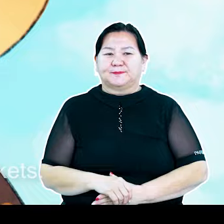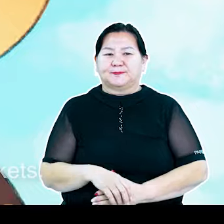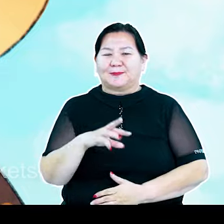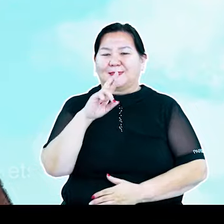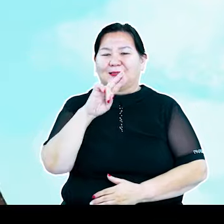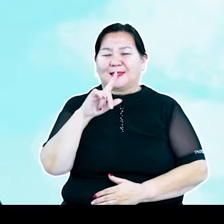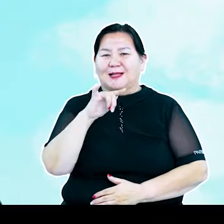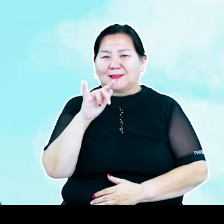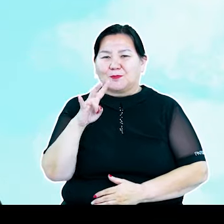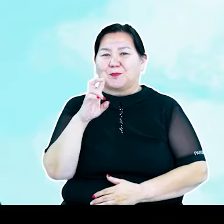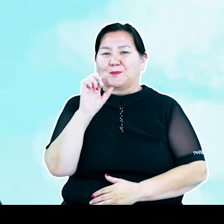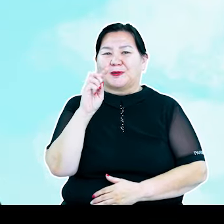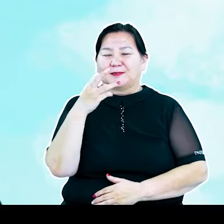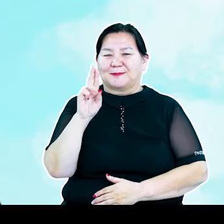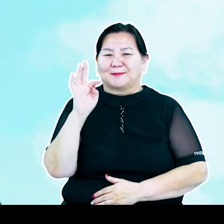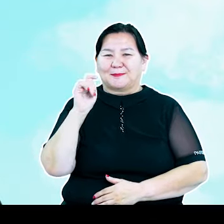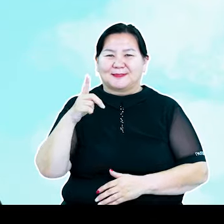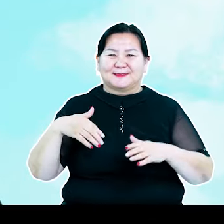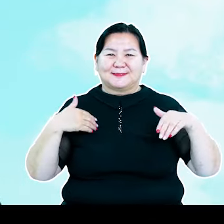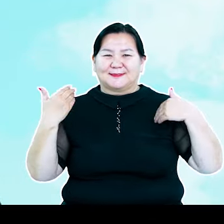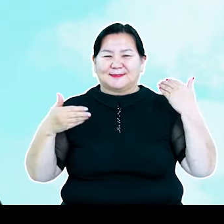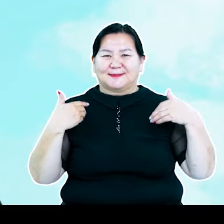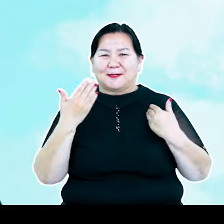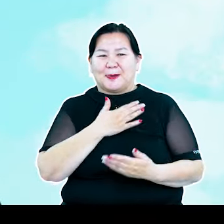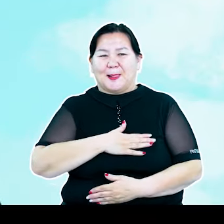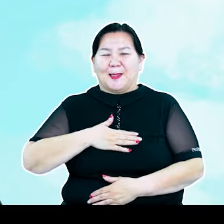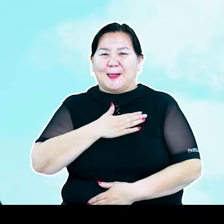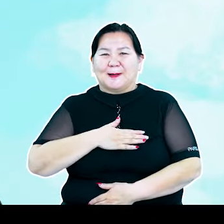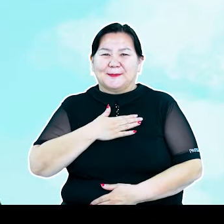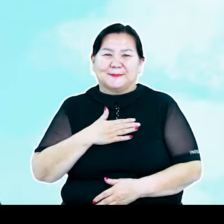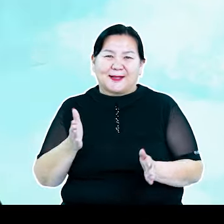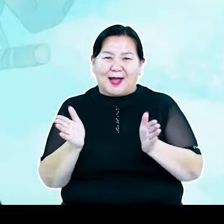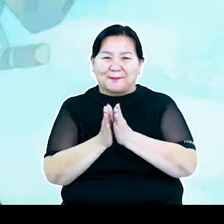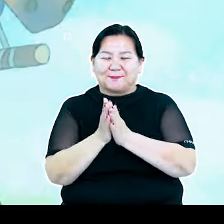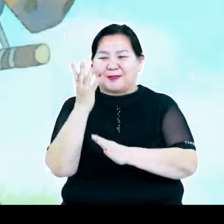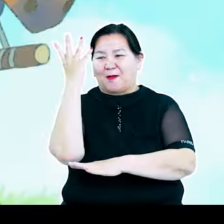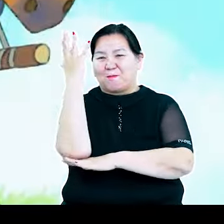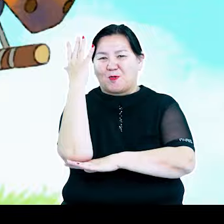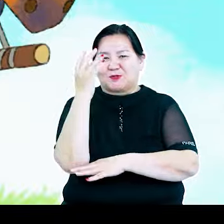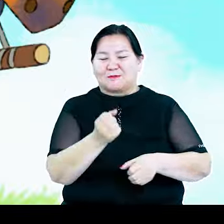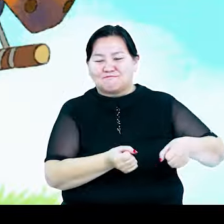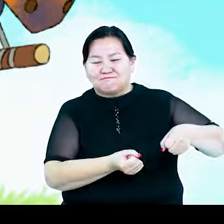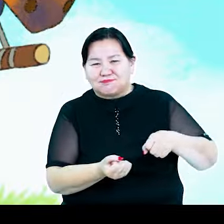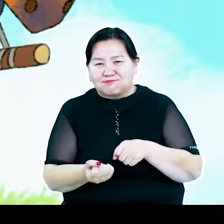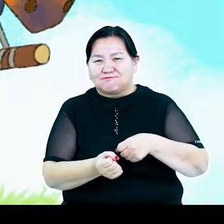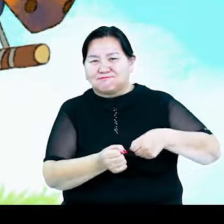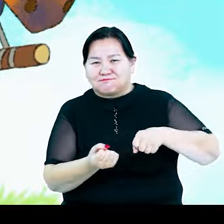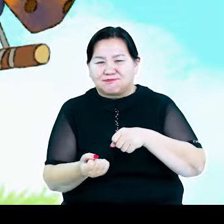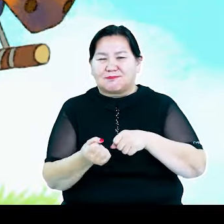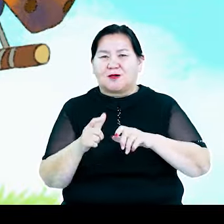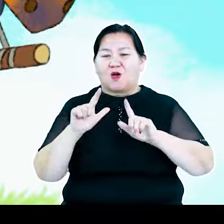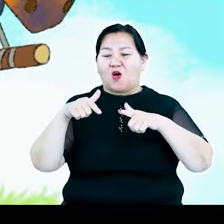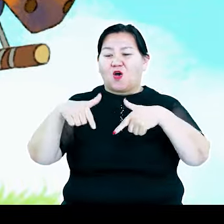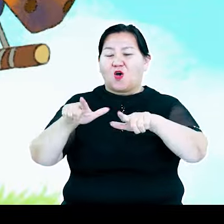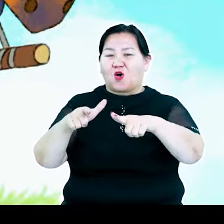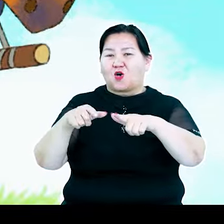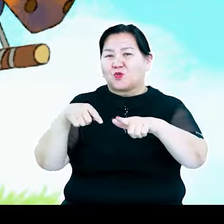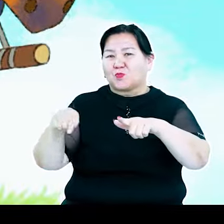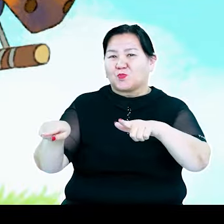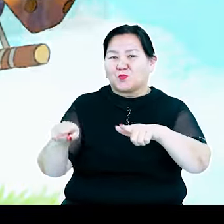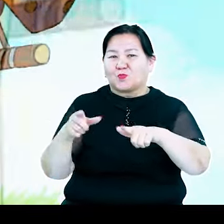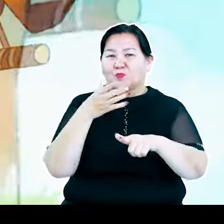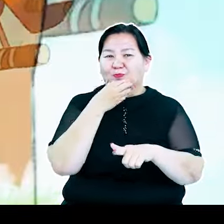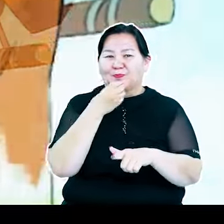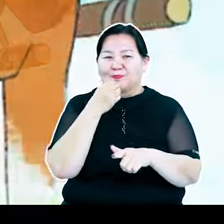ирцгээлээ. Ялгун Батболд хоёр маш их баярлан хамтдаа моднуудаа суулгацгаалаа. Тэдний